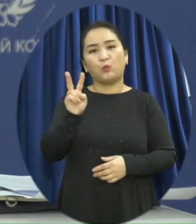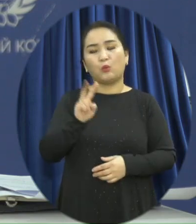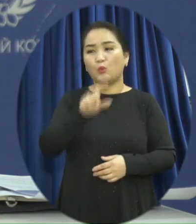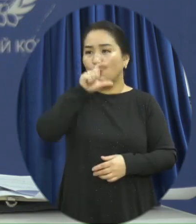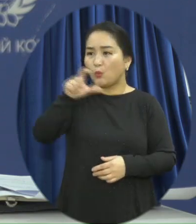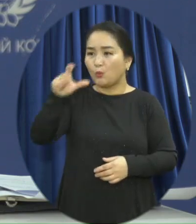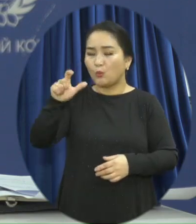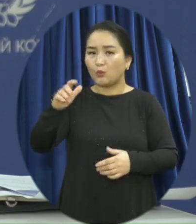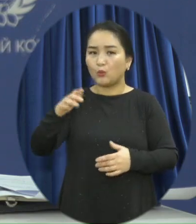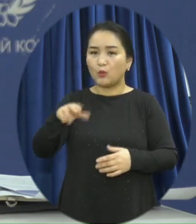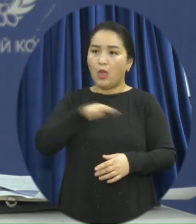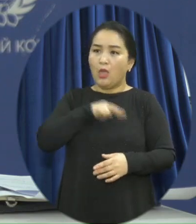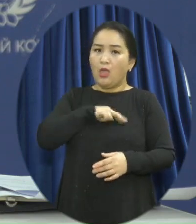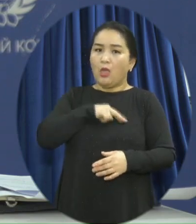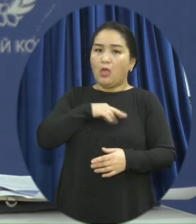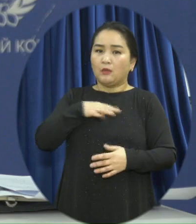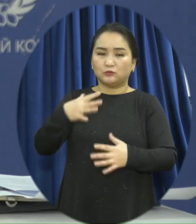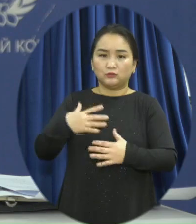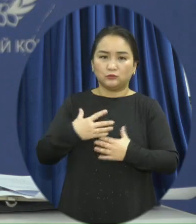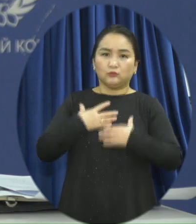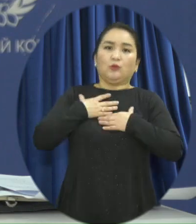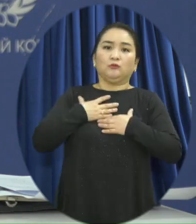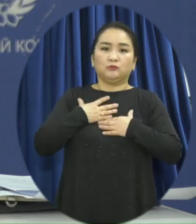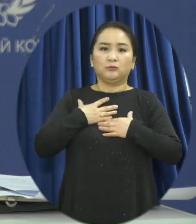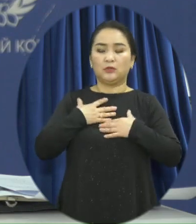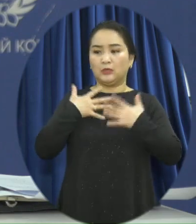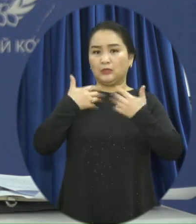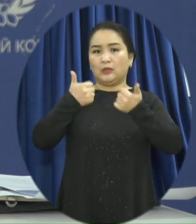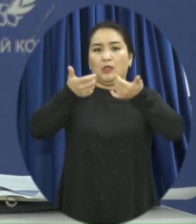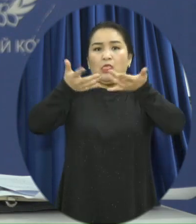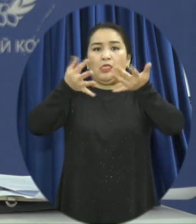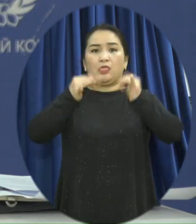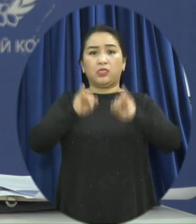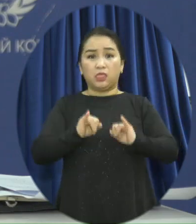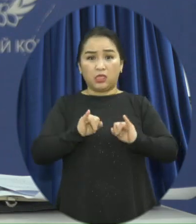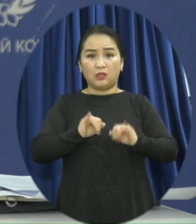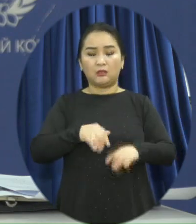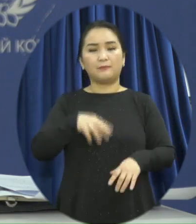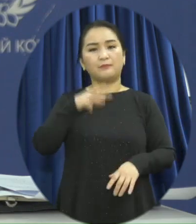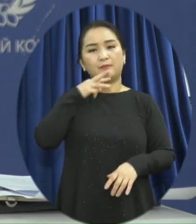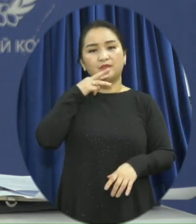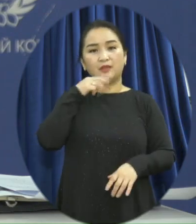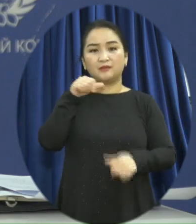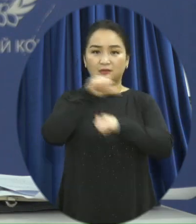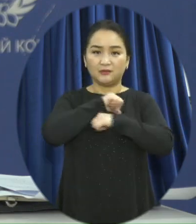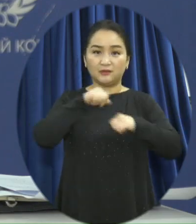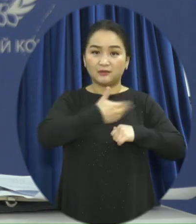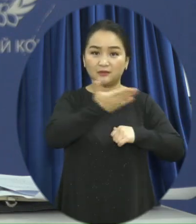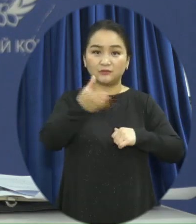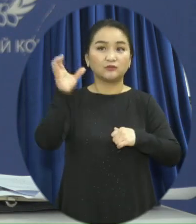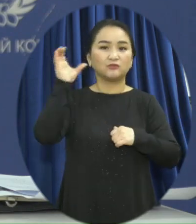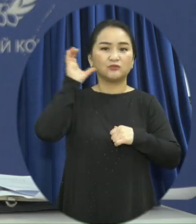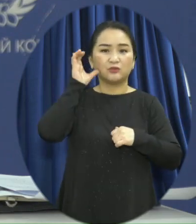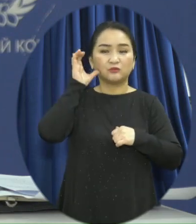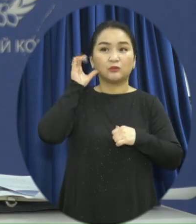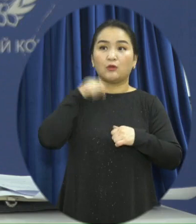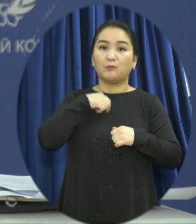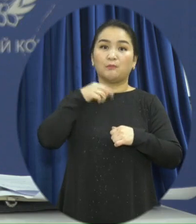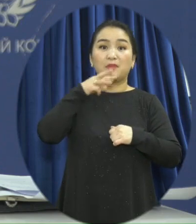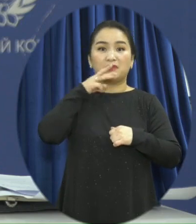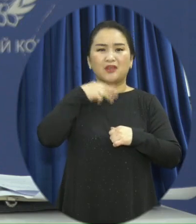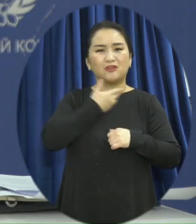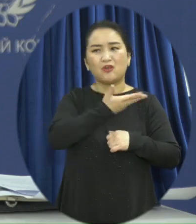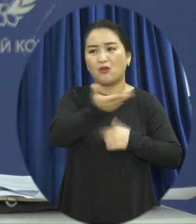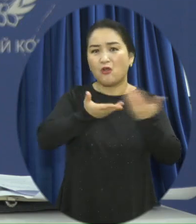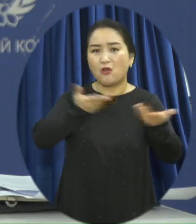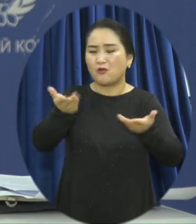цочиртуулсан, айлгасан, дархлаагийн унагсан ийм мэдээллийг манай ард иргэд битгий сошиаллоор явуулаа. Хэдүүлэн хүнд